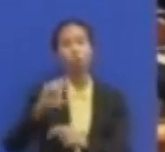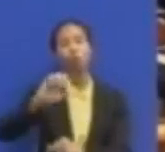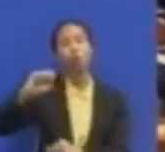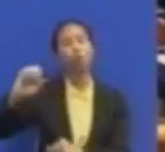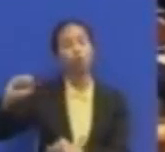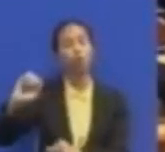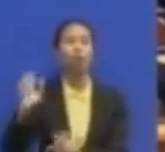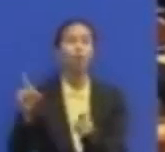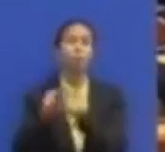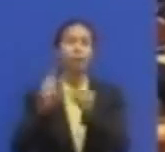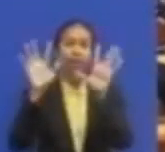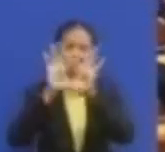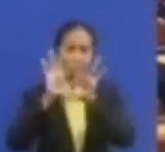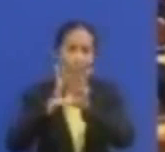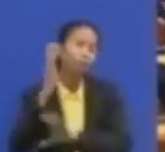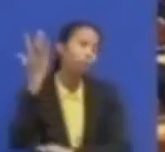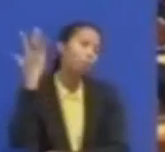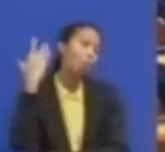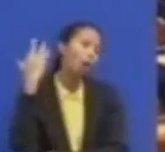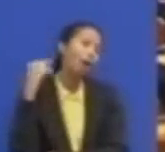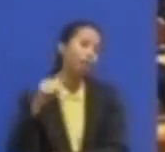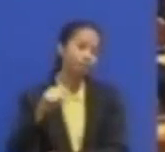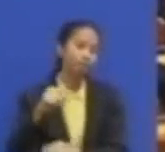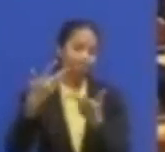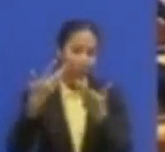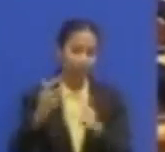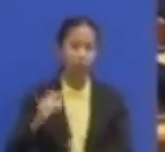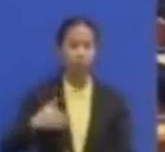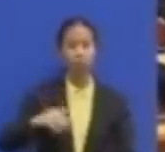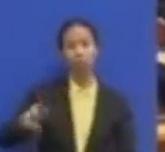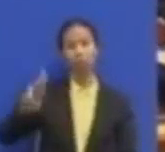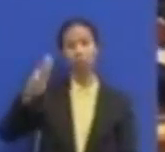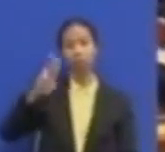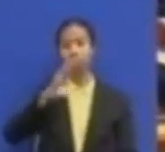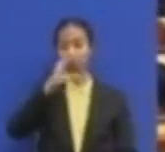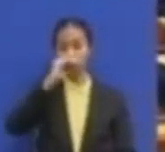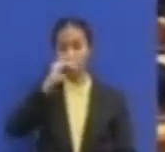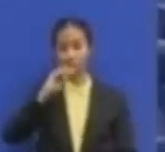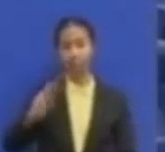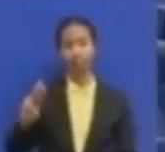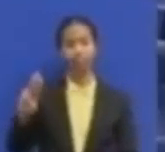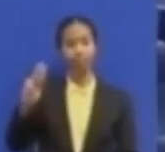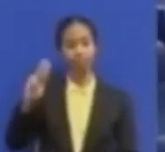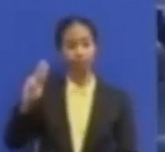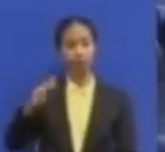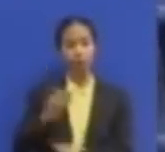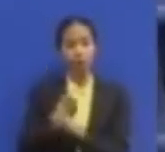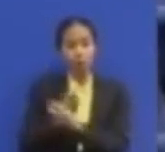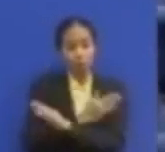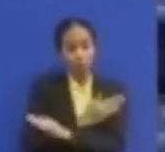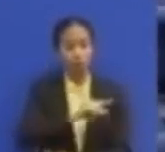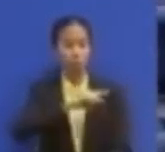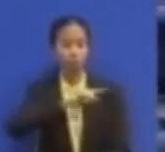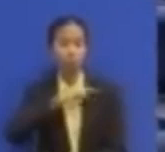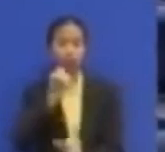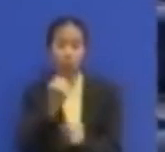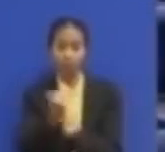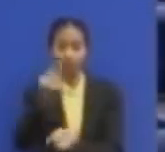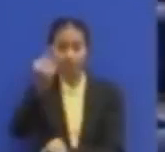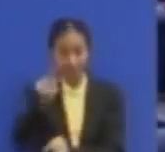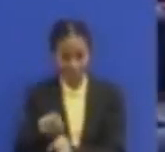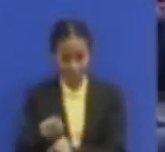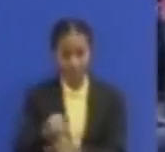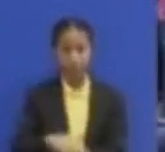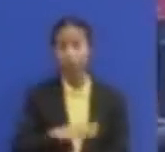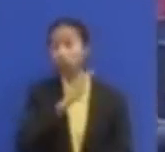านนี้รวมถึงการปฏิญาณตนก่อนทำหน้าที่ของสมาชิกสภาผู้แทนราษฎรเขาบอกว่าหากว่าไม่ปฏิญาณต